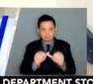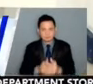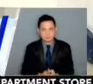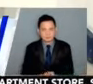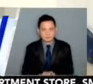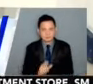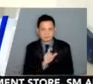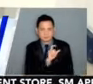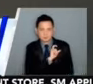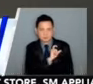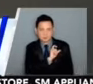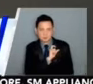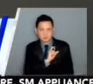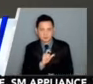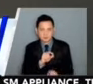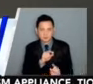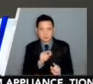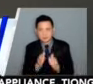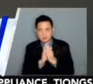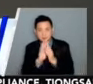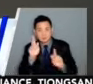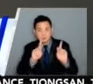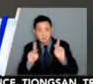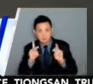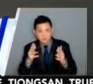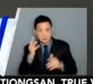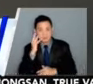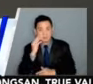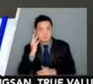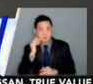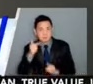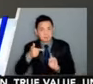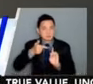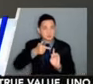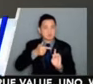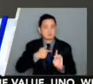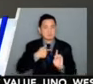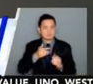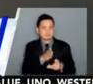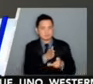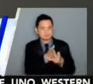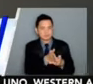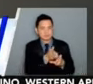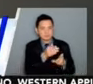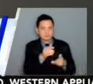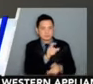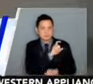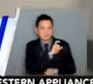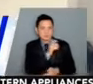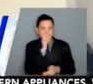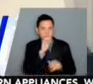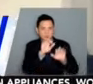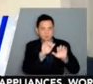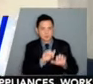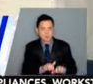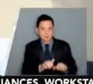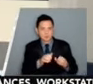pang nabiktima ng suspect na magtungo sa kanilang tanggapan para maghain ng karagdagang reklamo.